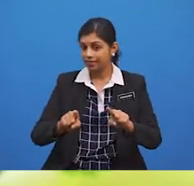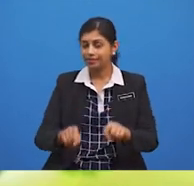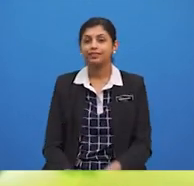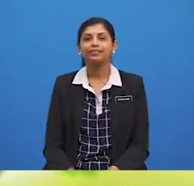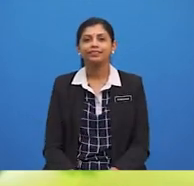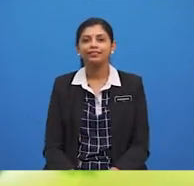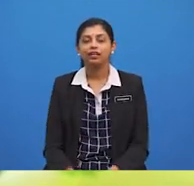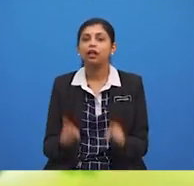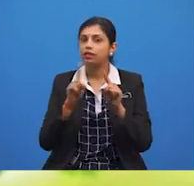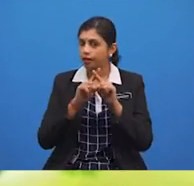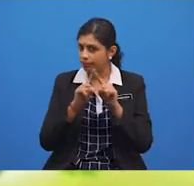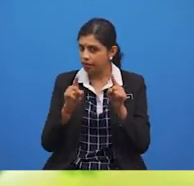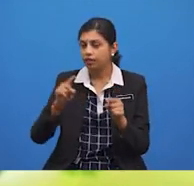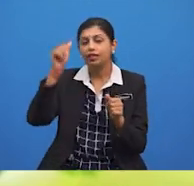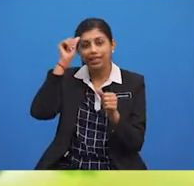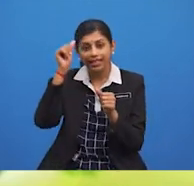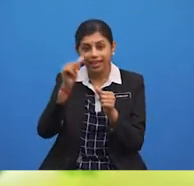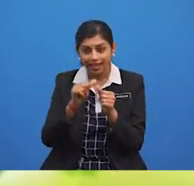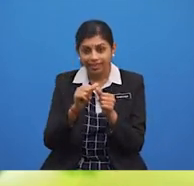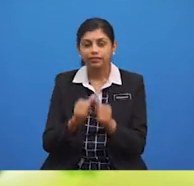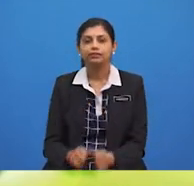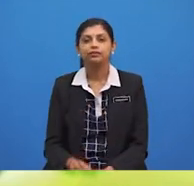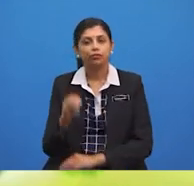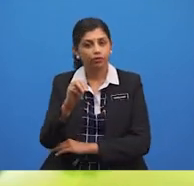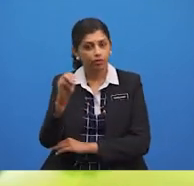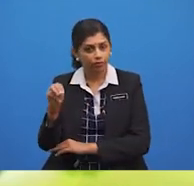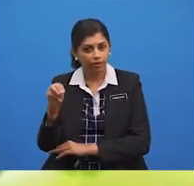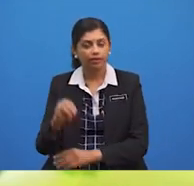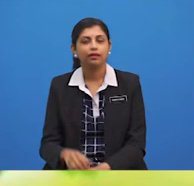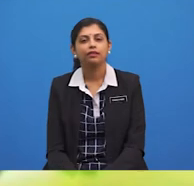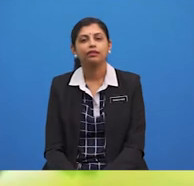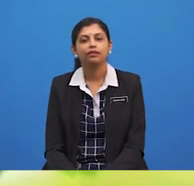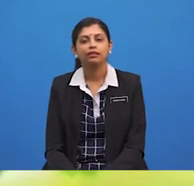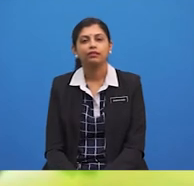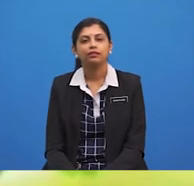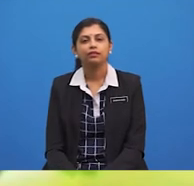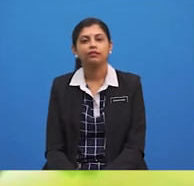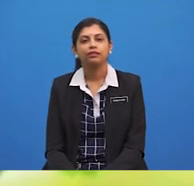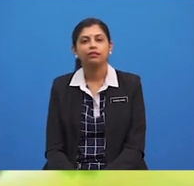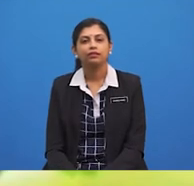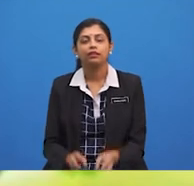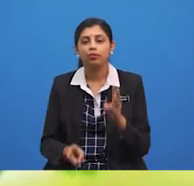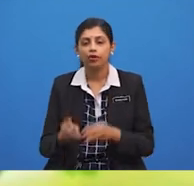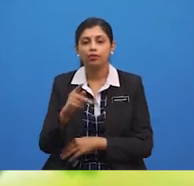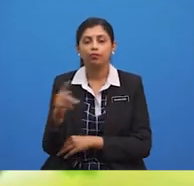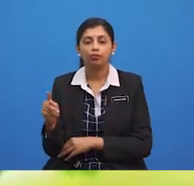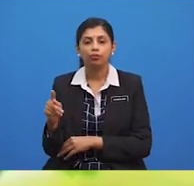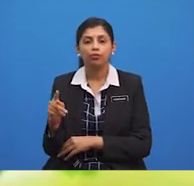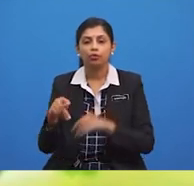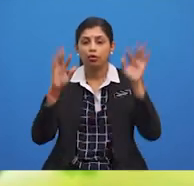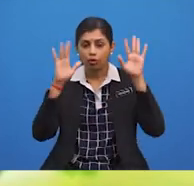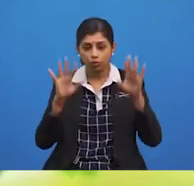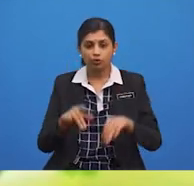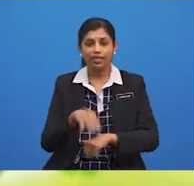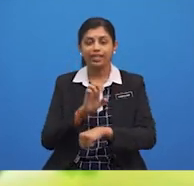Tapi ingatlah, murid-murid, walaupun hujan emas